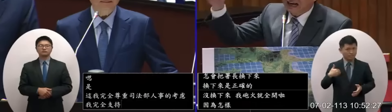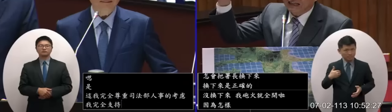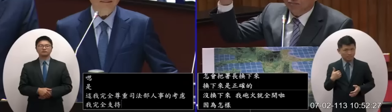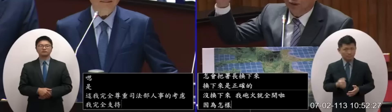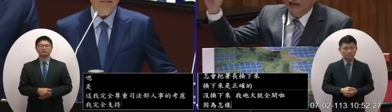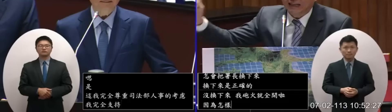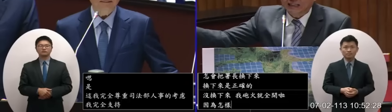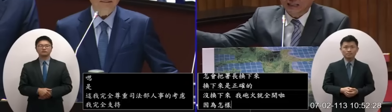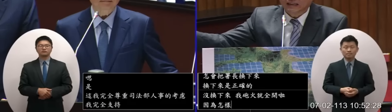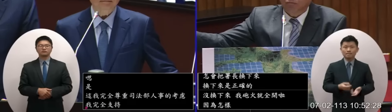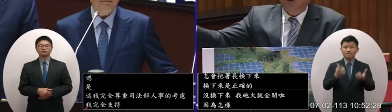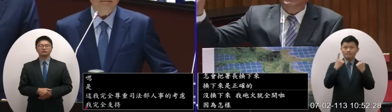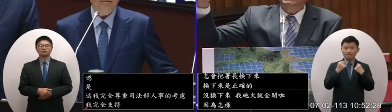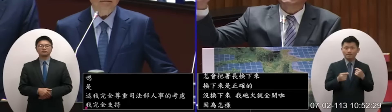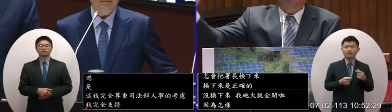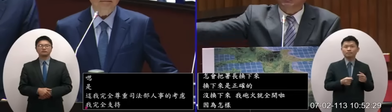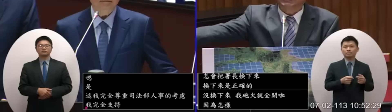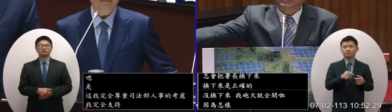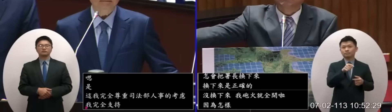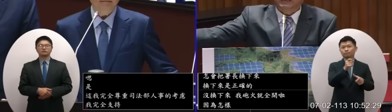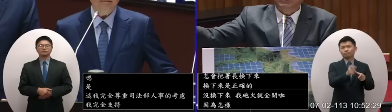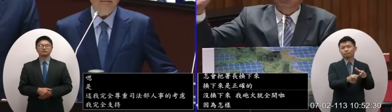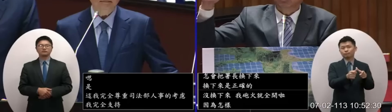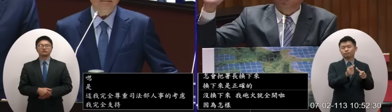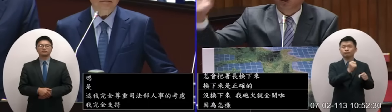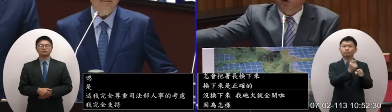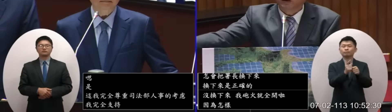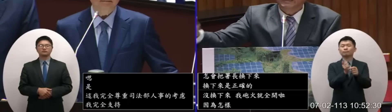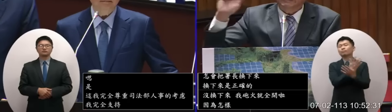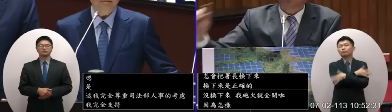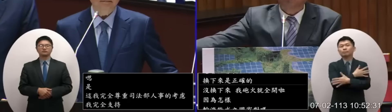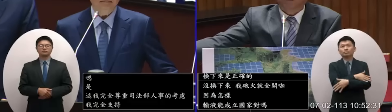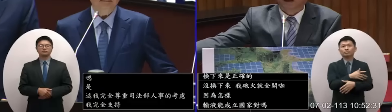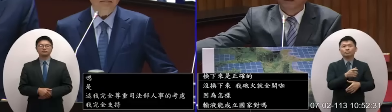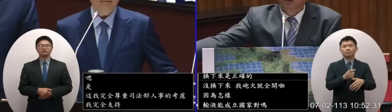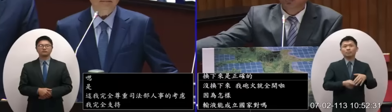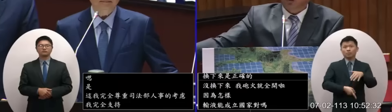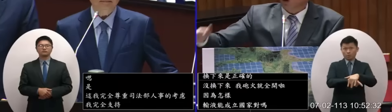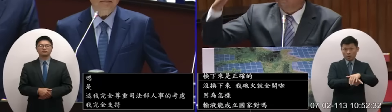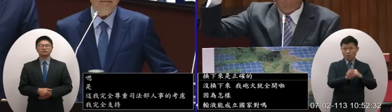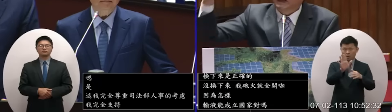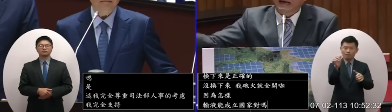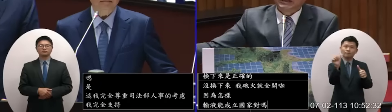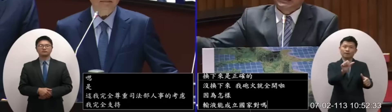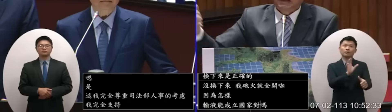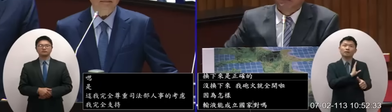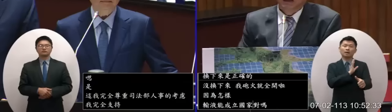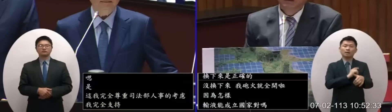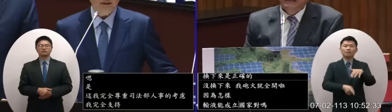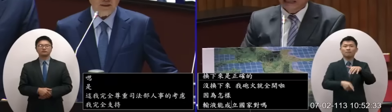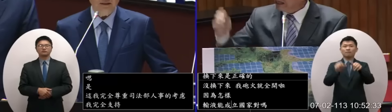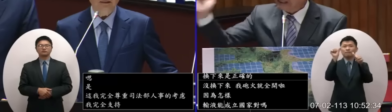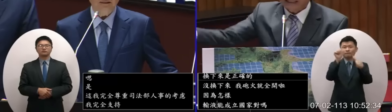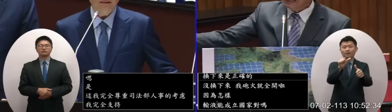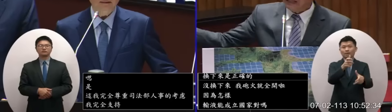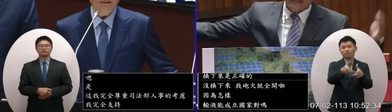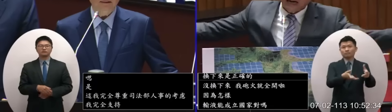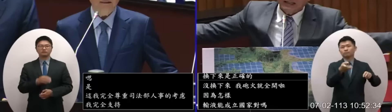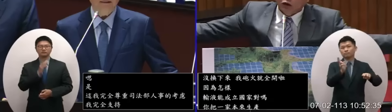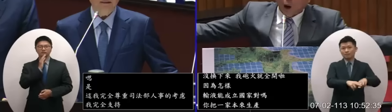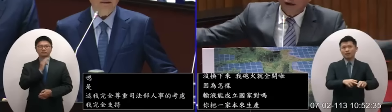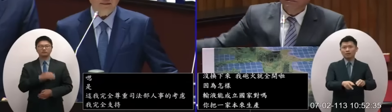本来在生产，不管这间公司对唔对，伊都违规你甲处罚嘛，处罚变袂当生产嘛。伊的产量遐尼